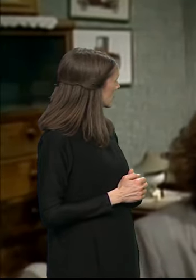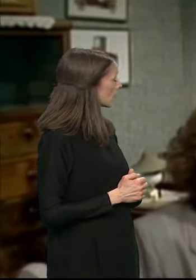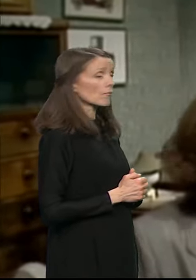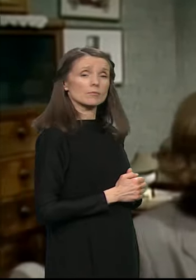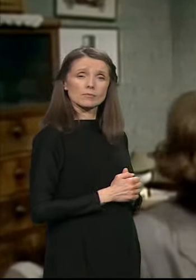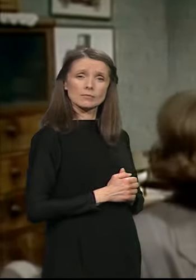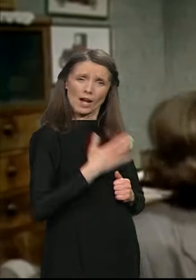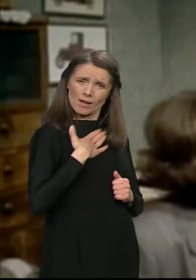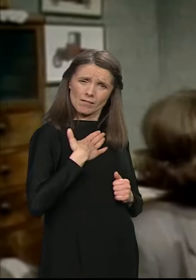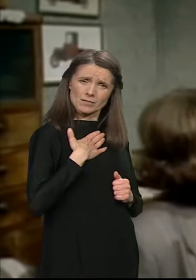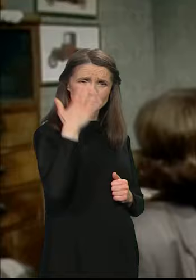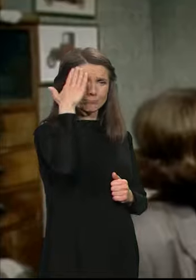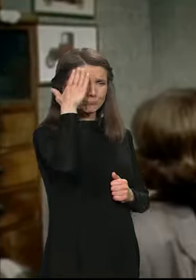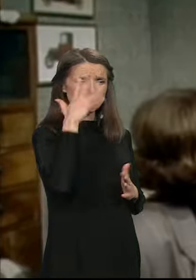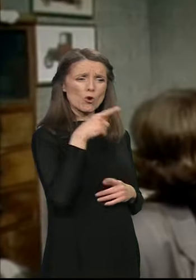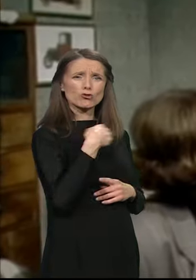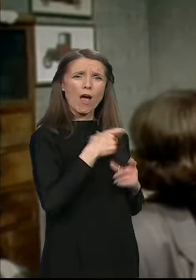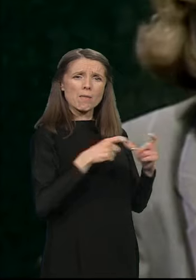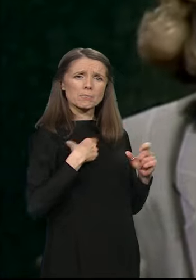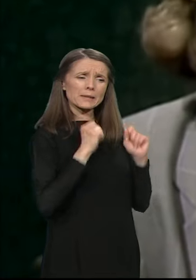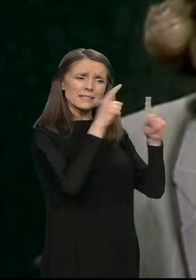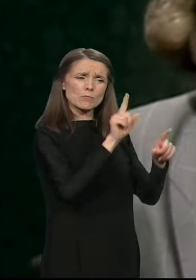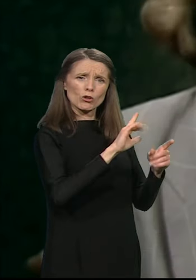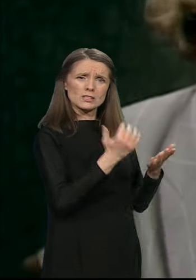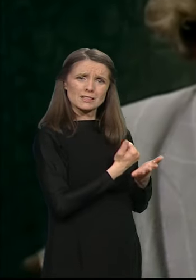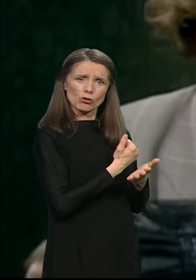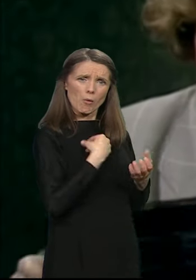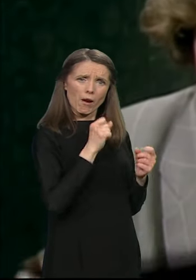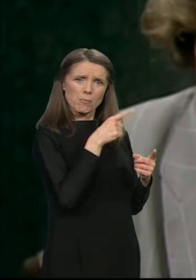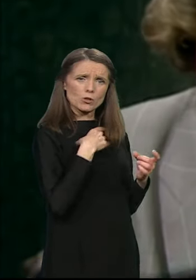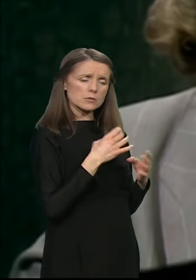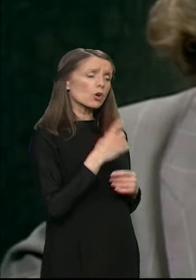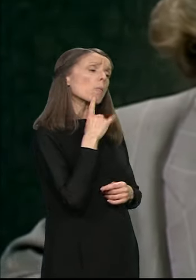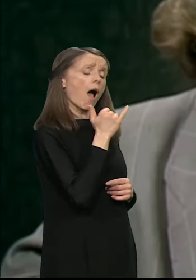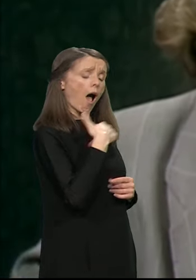A ja sam se uplašio da možda nisi dobila pismo sa adresom. A ne, tu je.